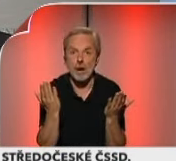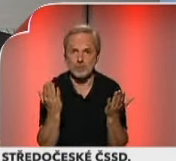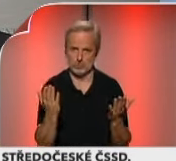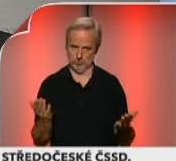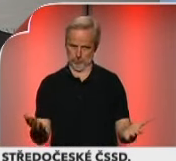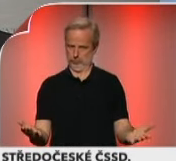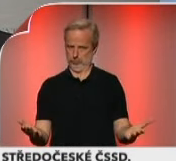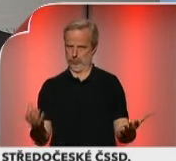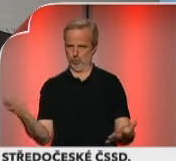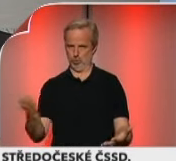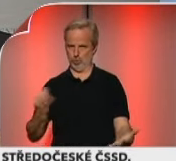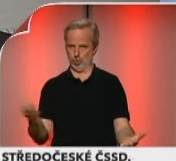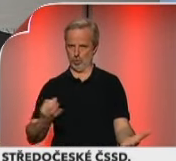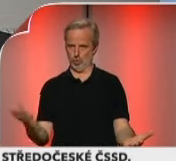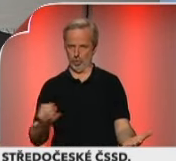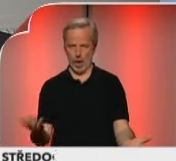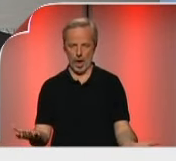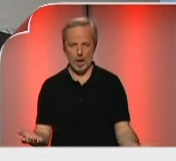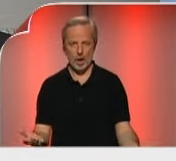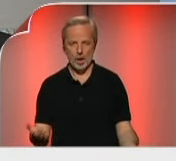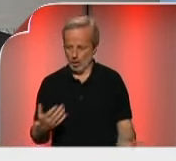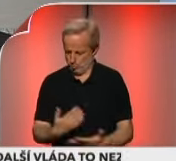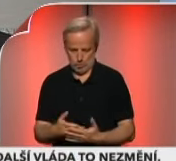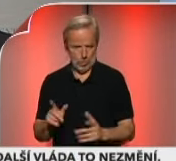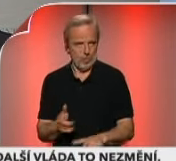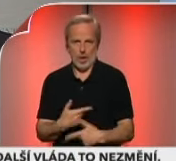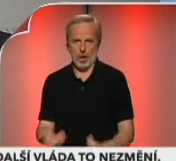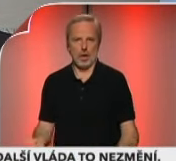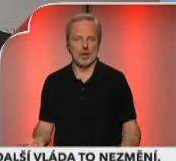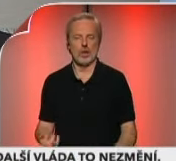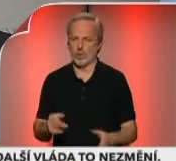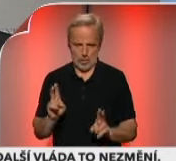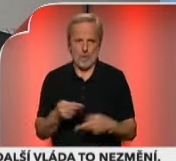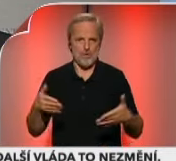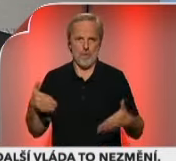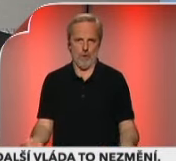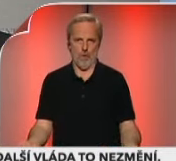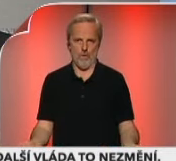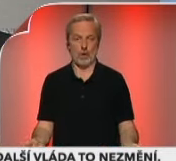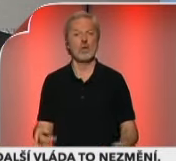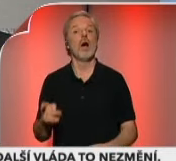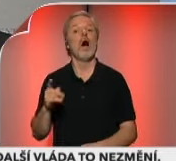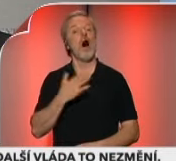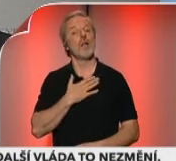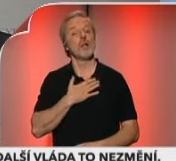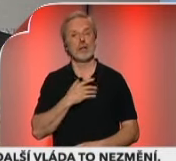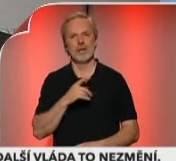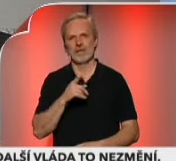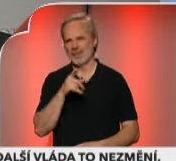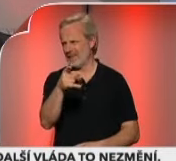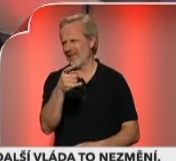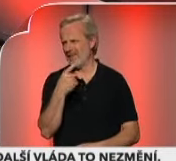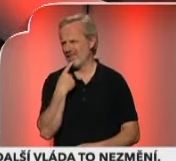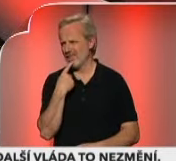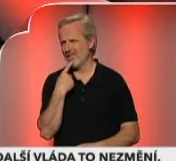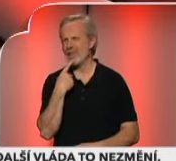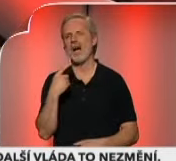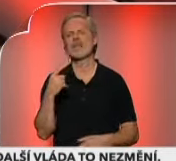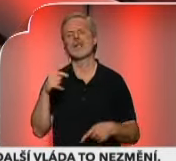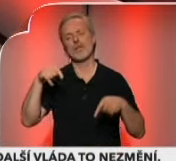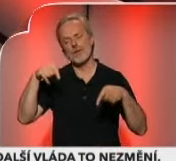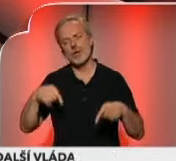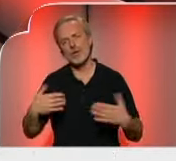morálně ani ekonomicky v současné době e dovolit nemůžeme a sociální demokracie to pr č v stavíte momentální ekonomickou